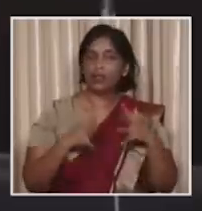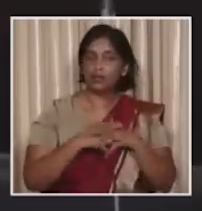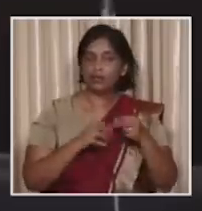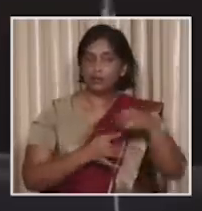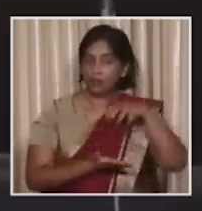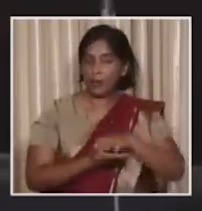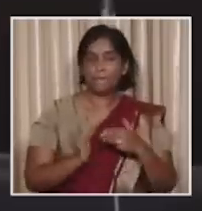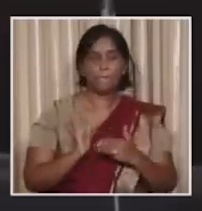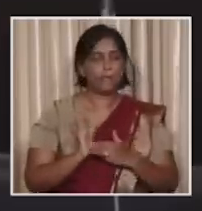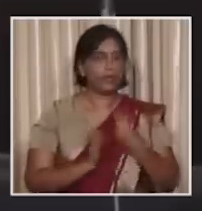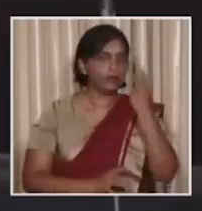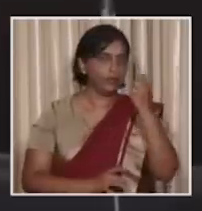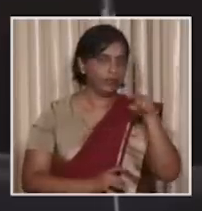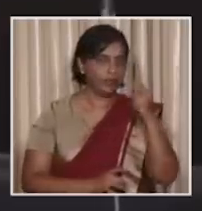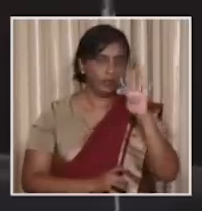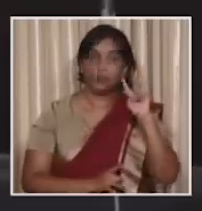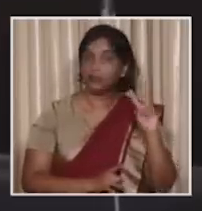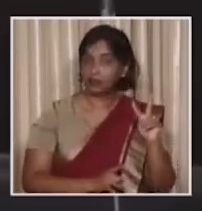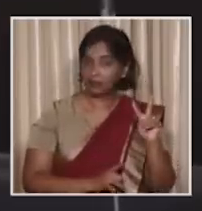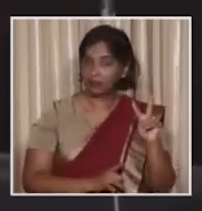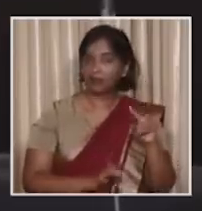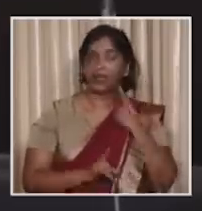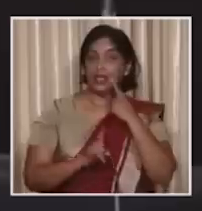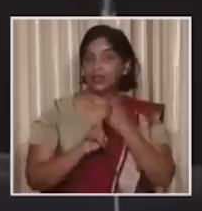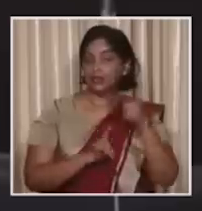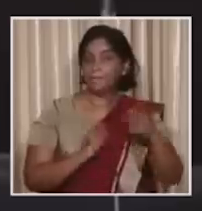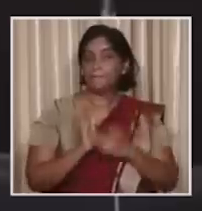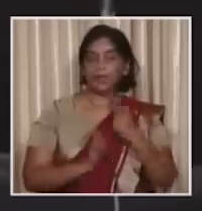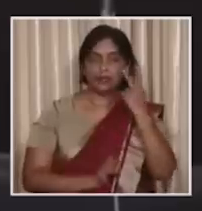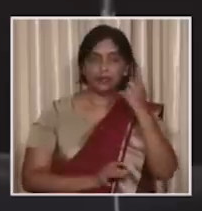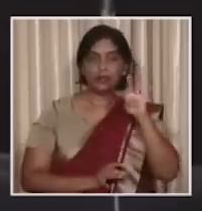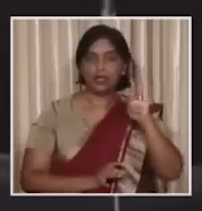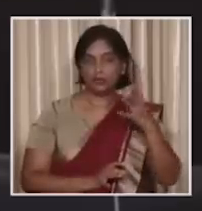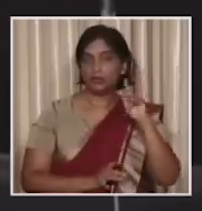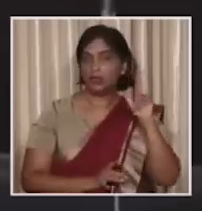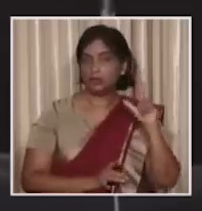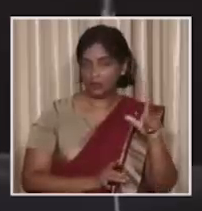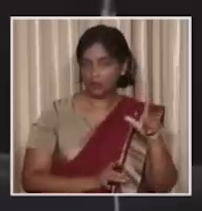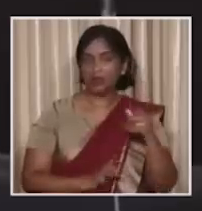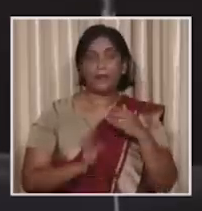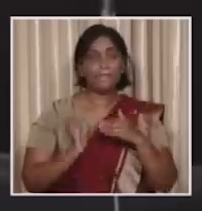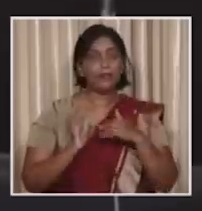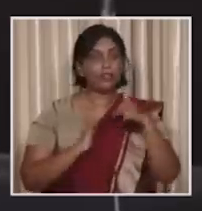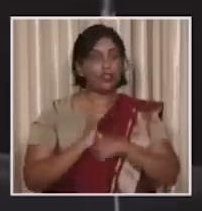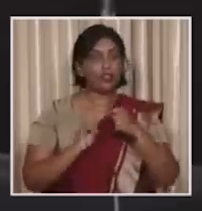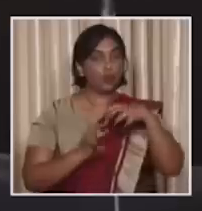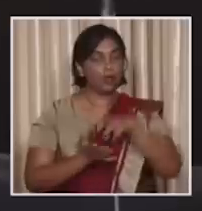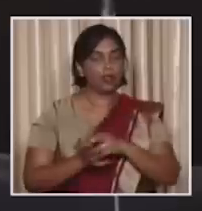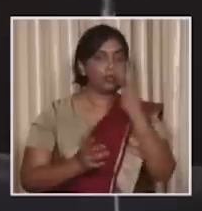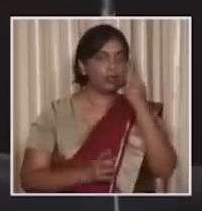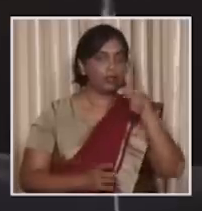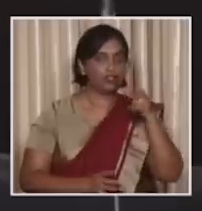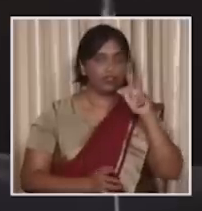බස්සාහිර පළාතට මිලියන 2,142ක්, මධ්‍යම පළාතට මිලියන 2,047ක්, දකුණු පළාතට මිලියන